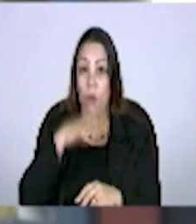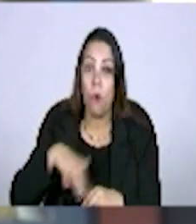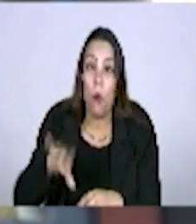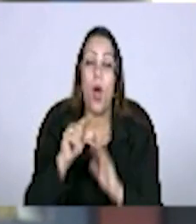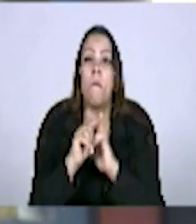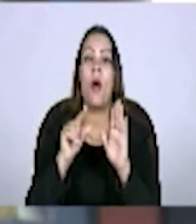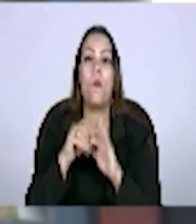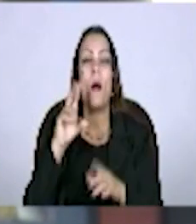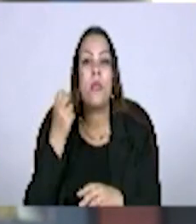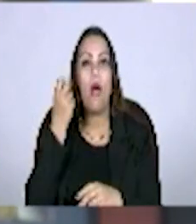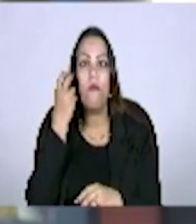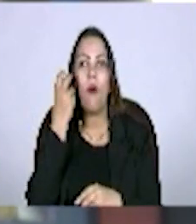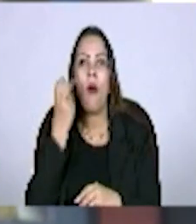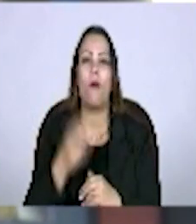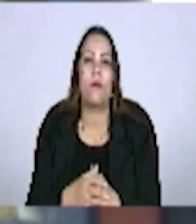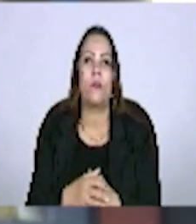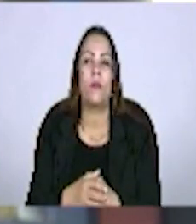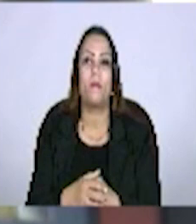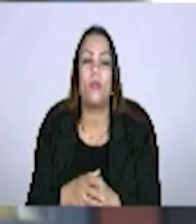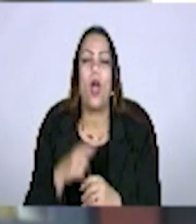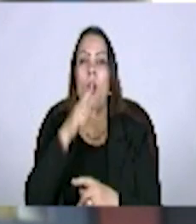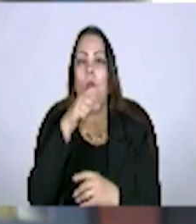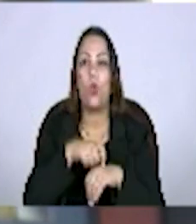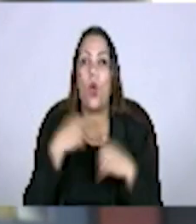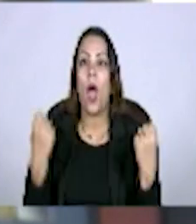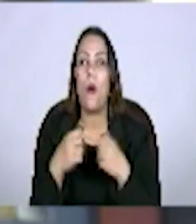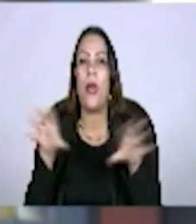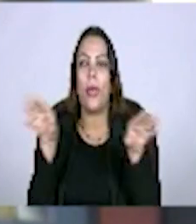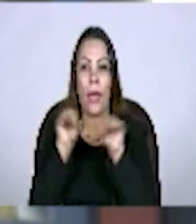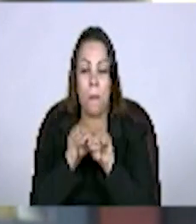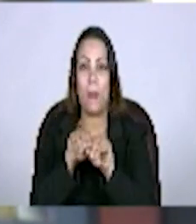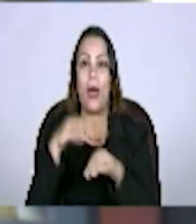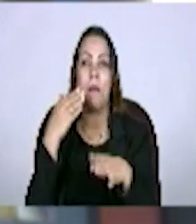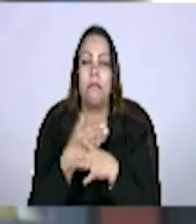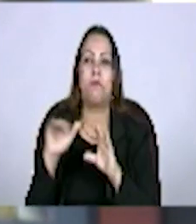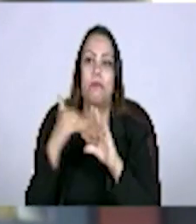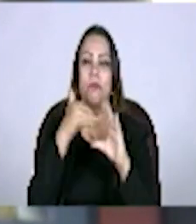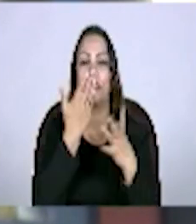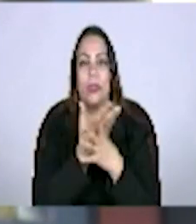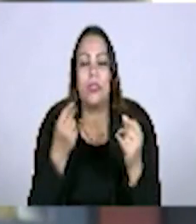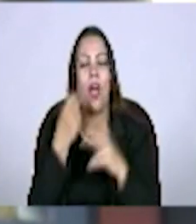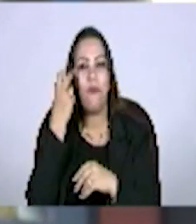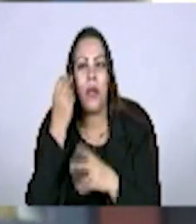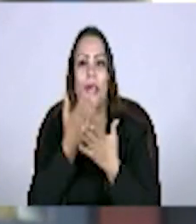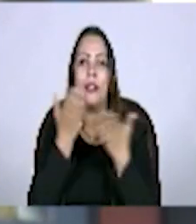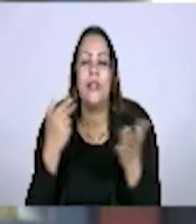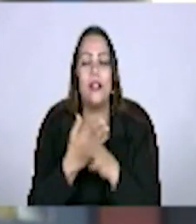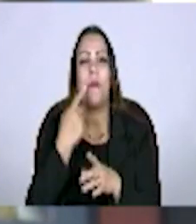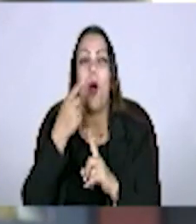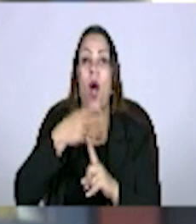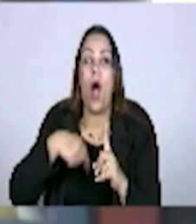مجموعه من الافكار حاولت ان انا يعني اجمعها من مصادر كتير وافكار كتير